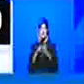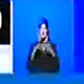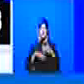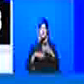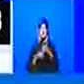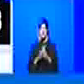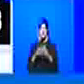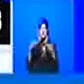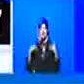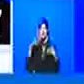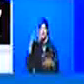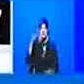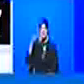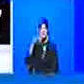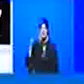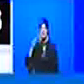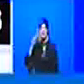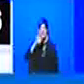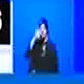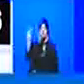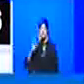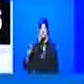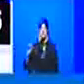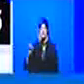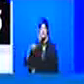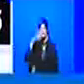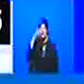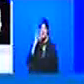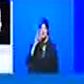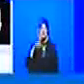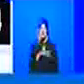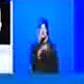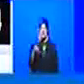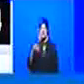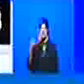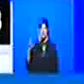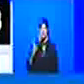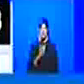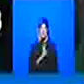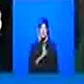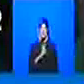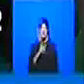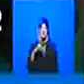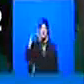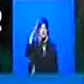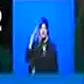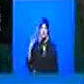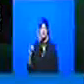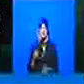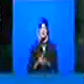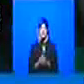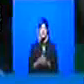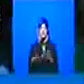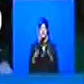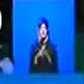ada 11,2%. Bapak, Ibu dan saudara-saudara sekalian yang saya hormati, pengangguran juga bisa ditekan sampai di